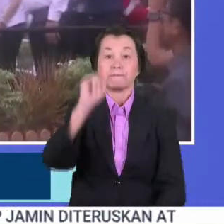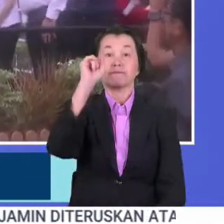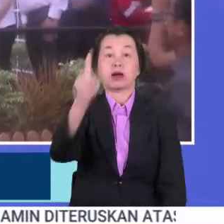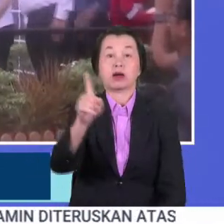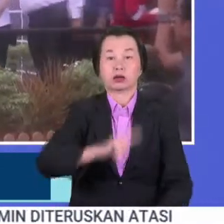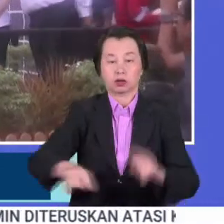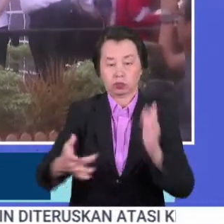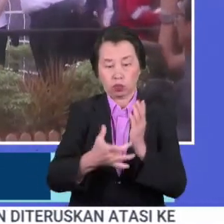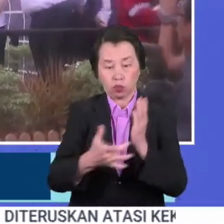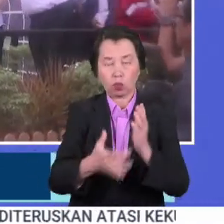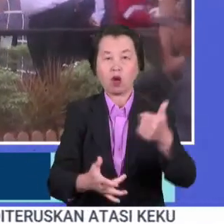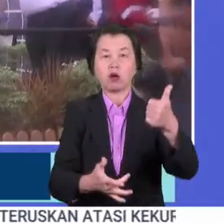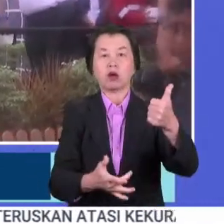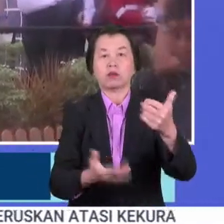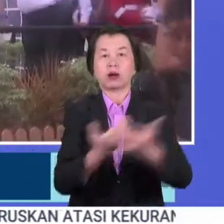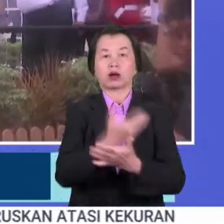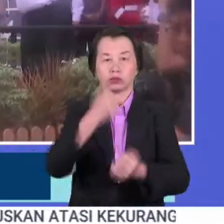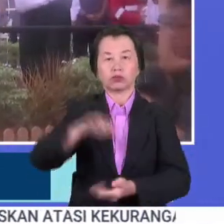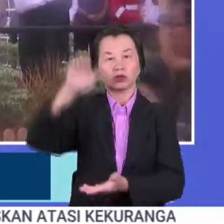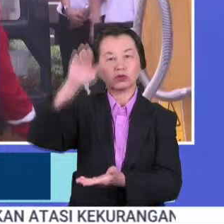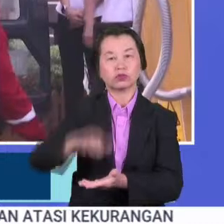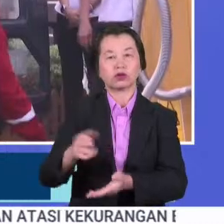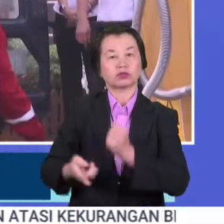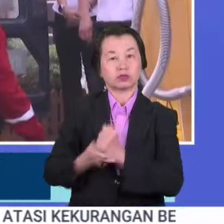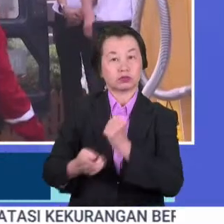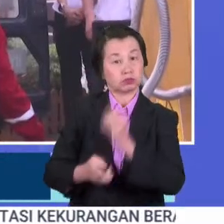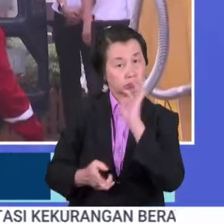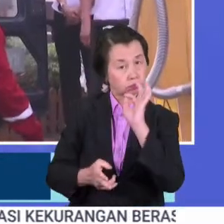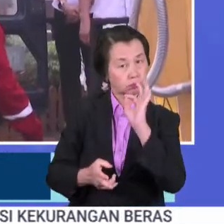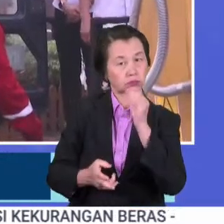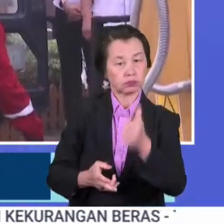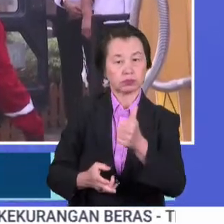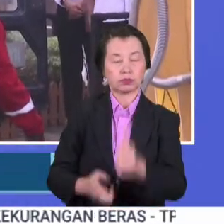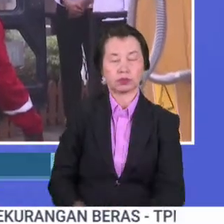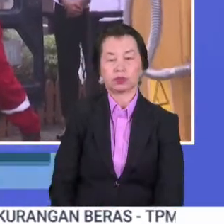tetapi teknologi baru telah mengurangkan kos dengan ketara.